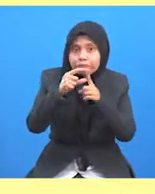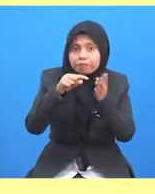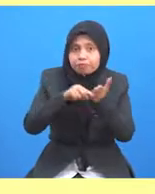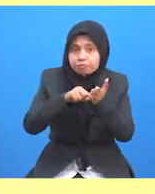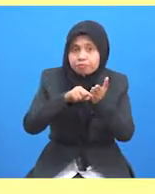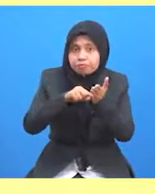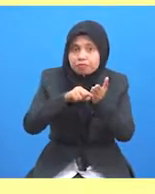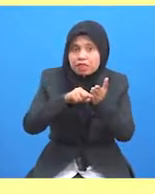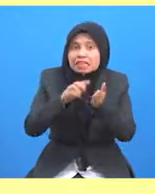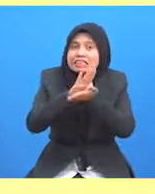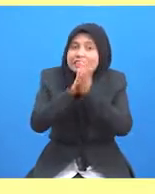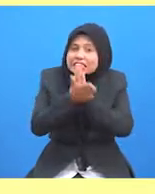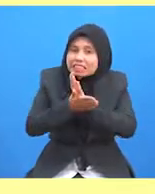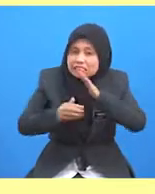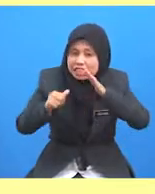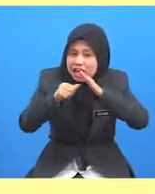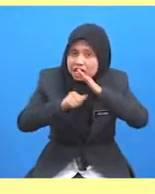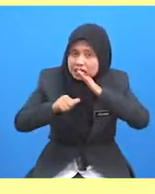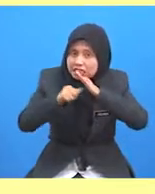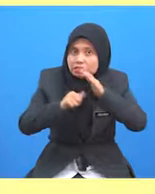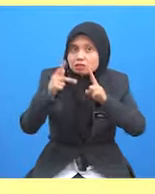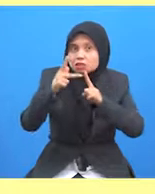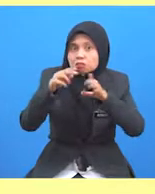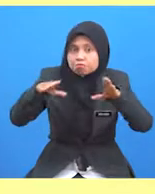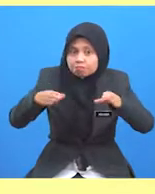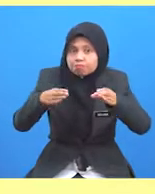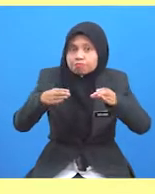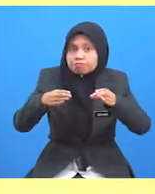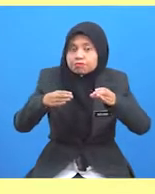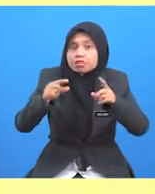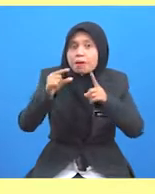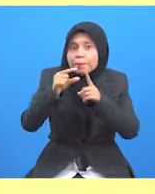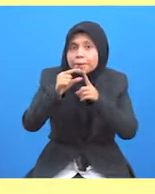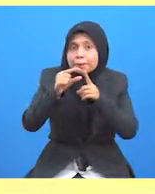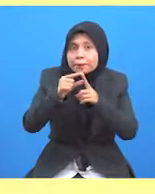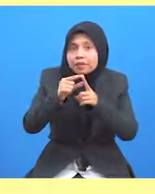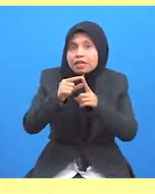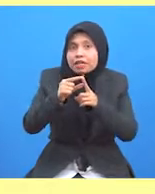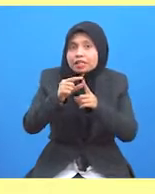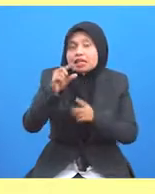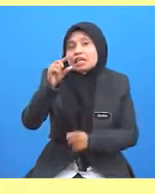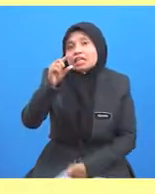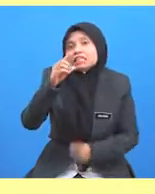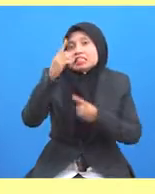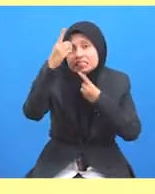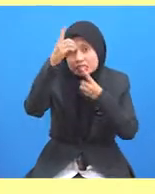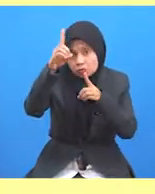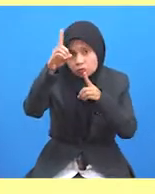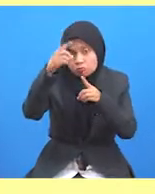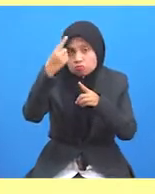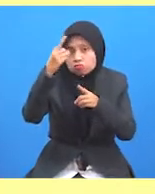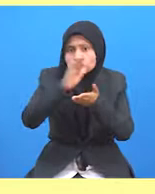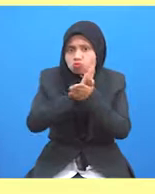terbinanya perkataan dakwah yang menjadi fokus perbincangan kita pada hari ini.